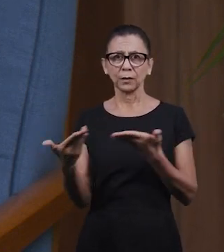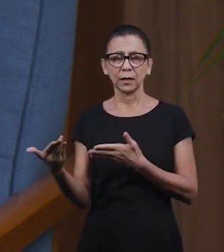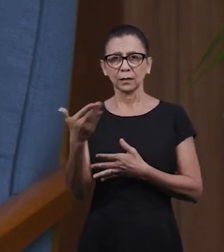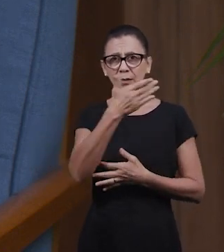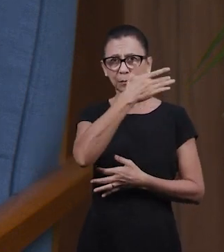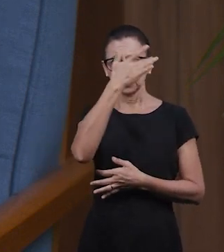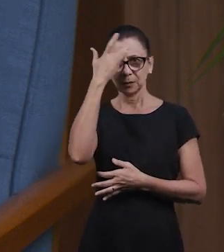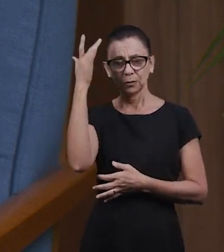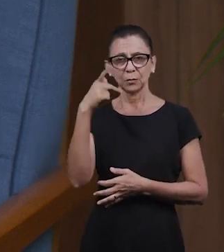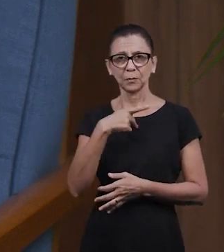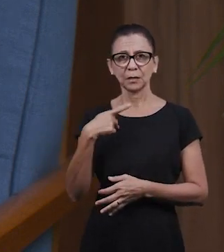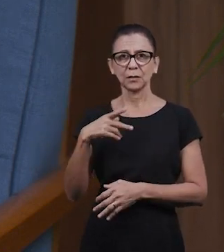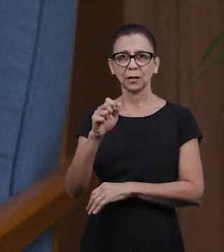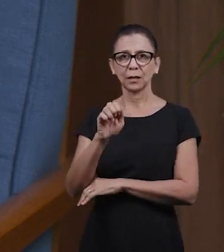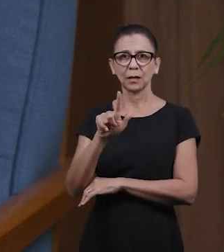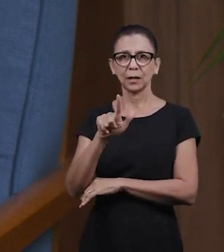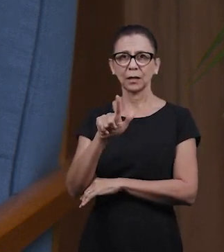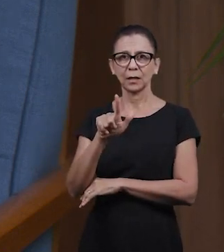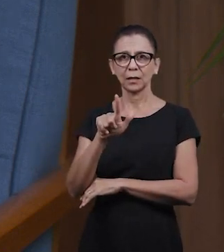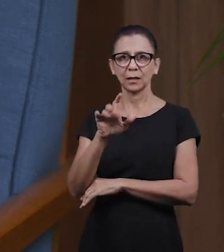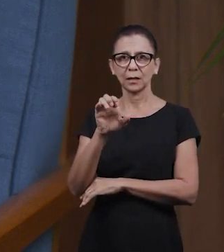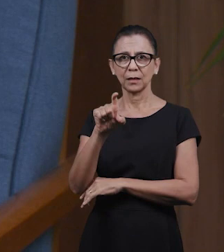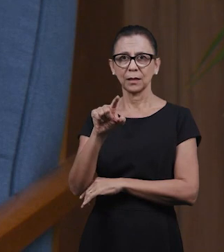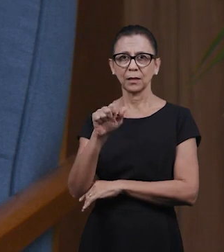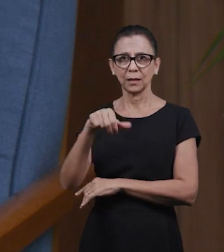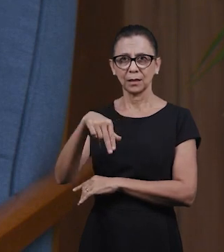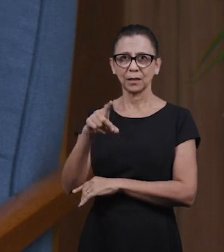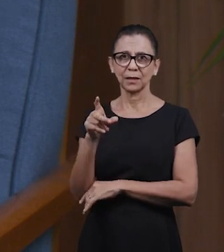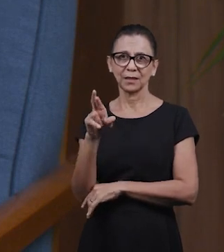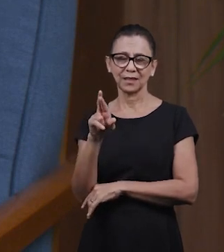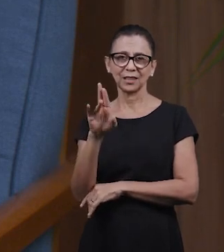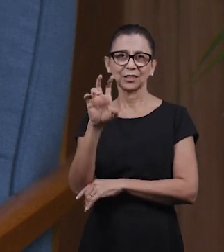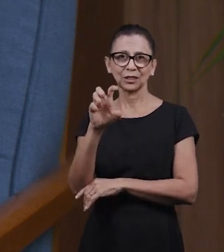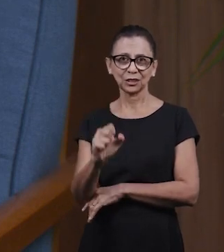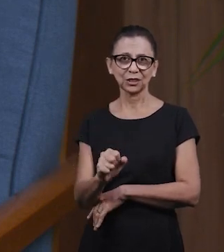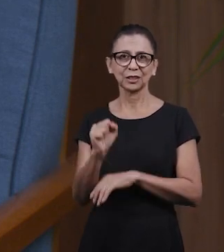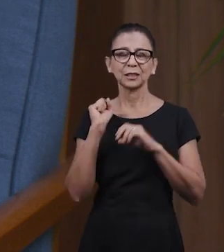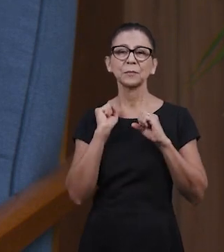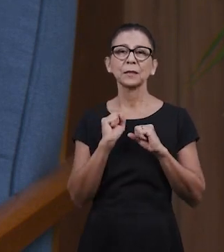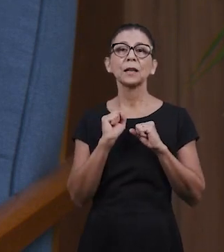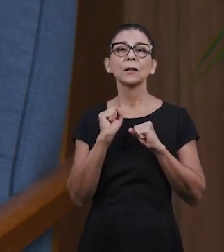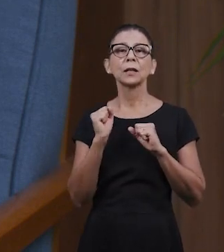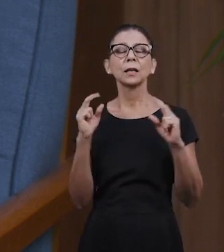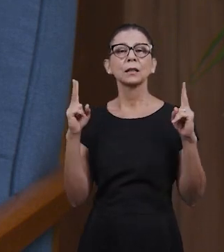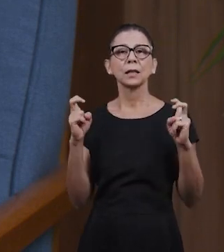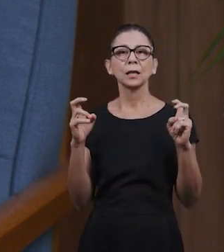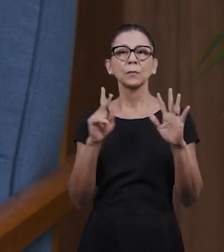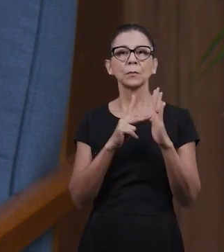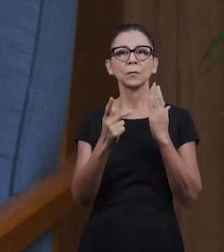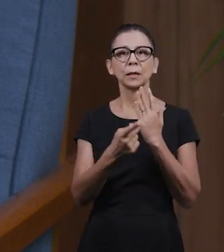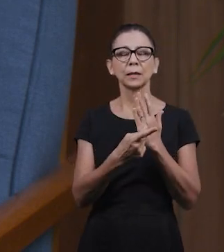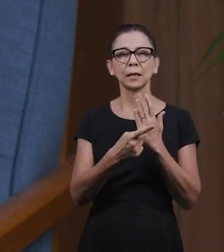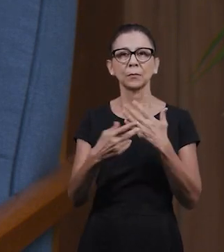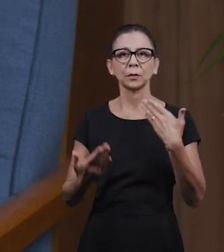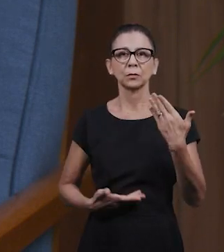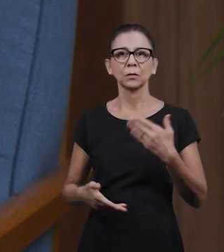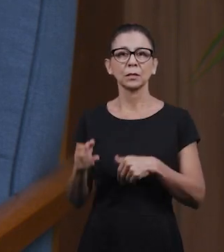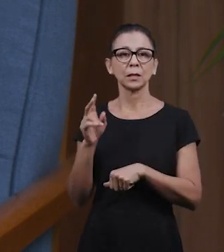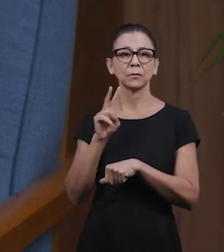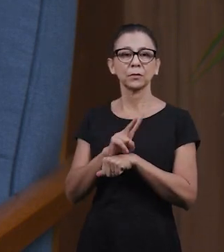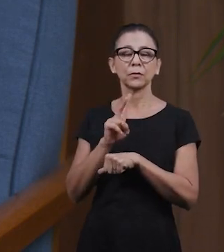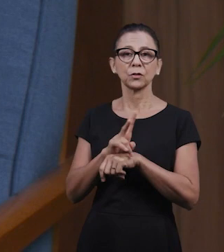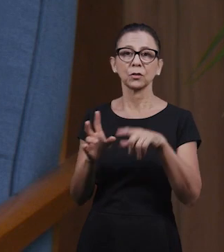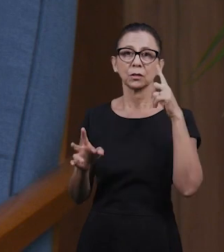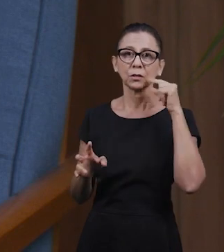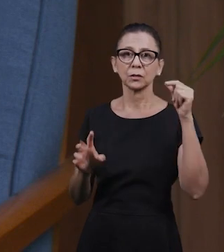ici dans le studio comme invité le pasteur Alexandre Brasil, qui nous parlera sur la parabole du serviteur vigilant. Juste